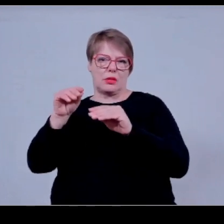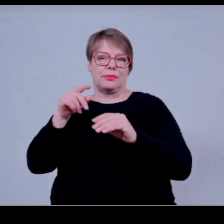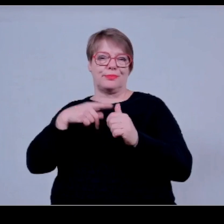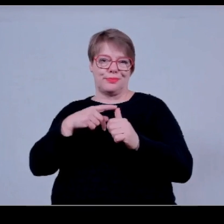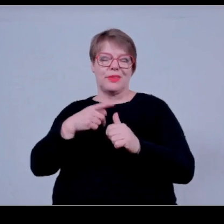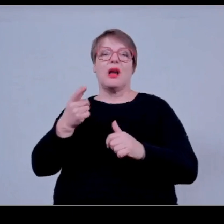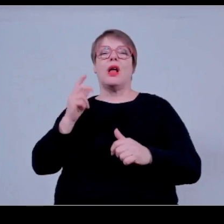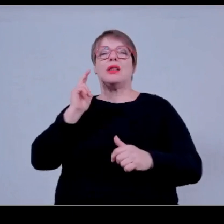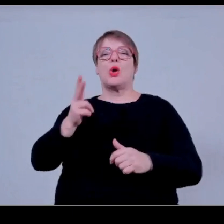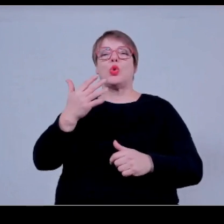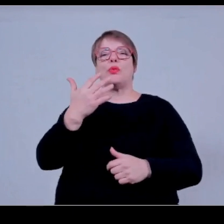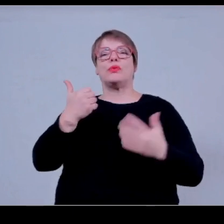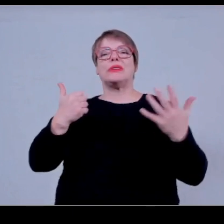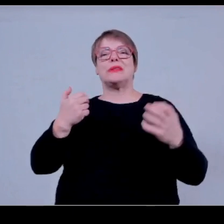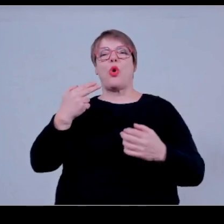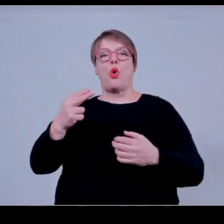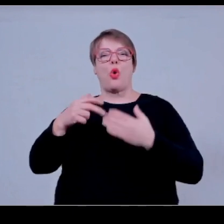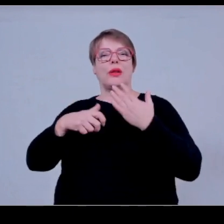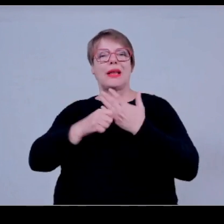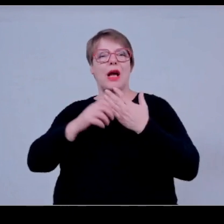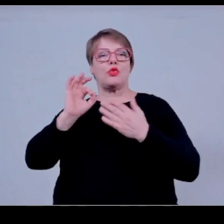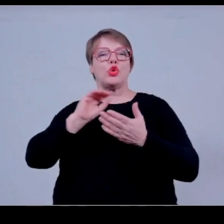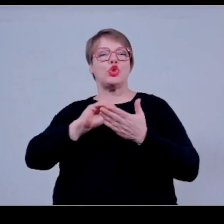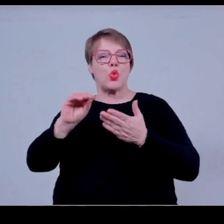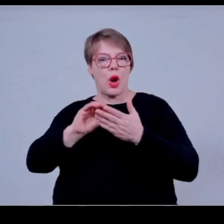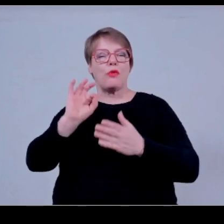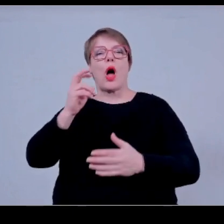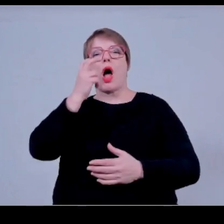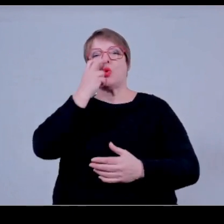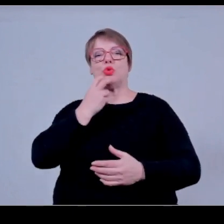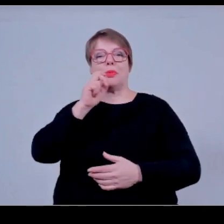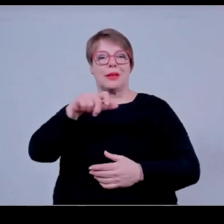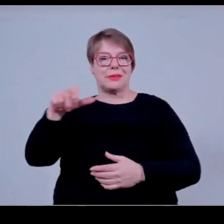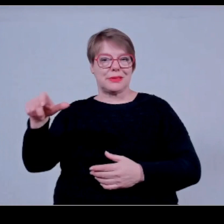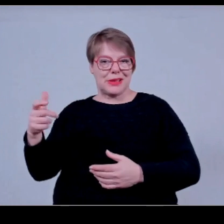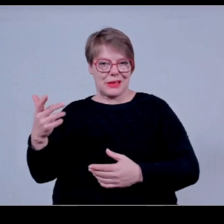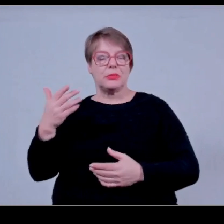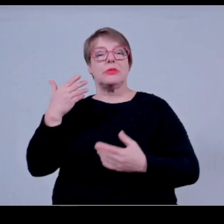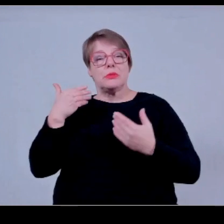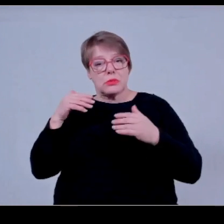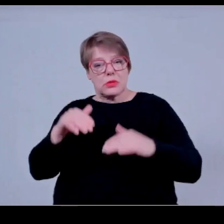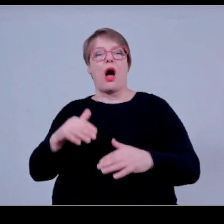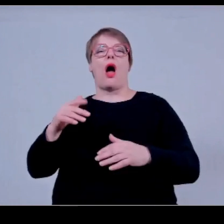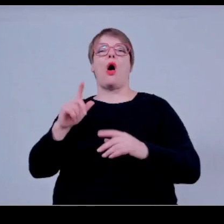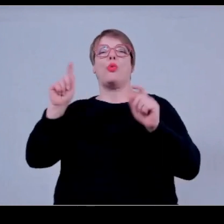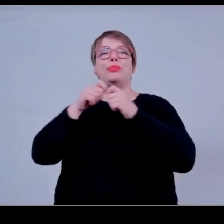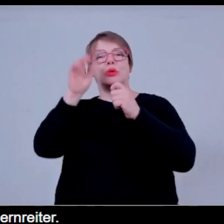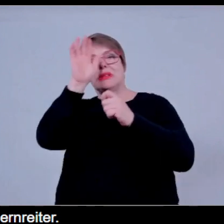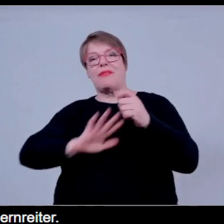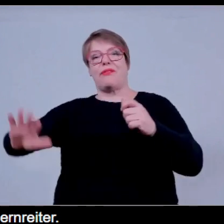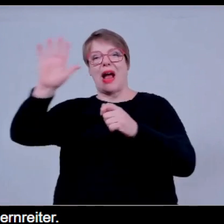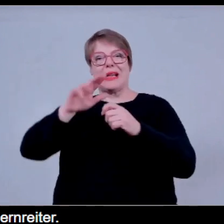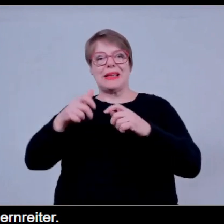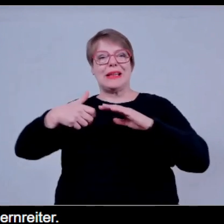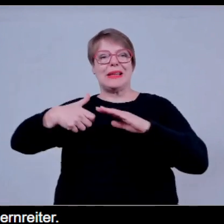Koalitionsvertrag umgesetzt. Circa 60 Prozent der Schülerinnen und Schüler sind erfasst. Und der Freistaat Bayern trägt zwei Drittel der